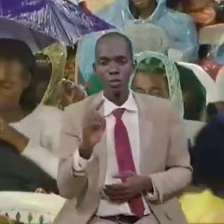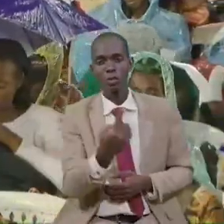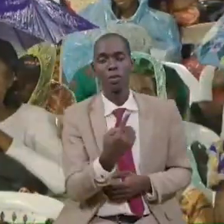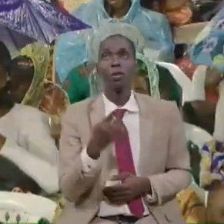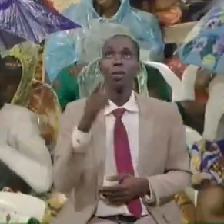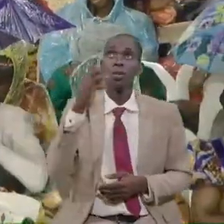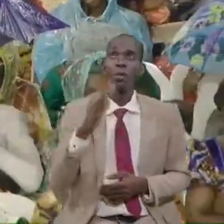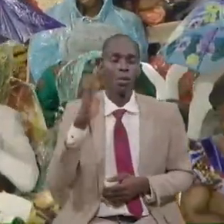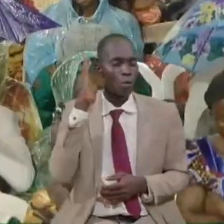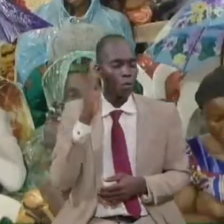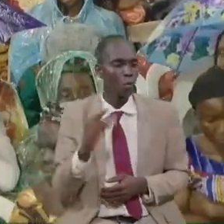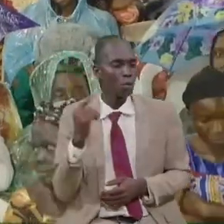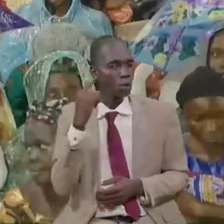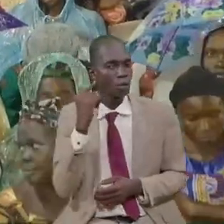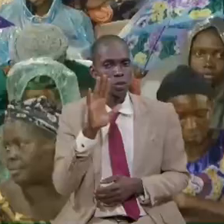votre requête.